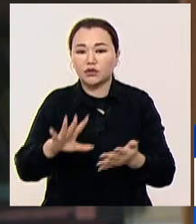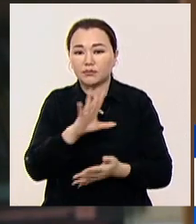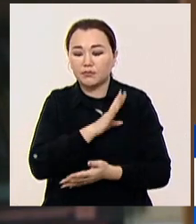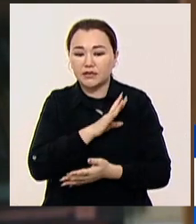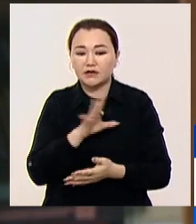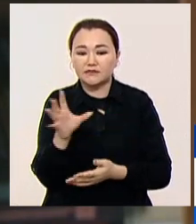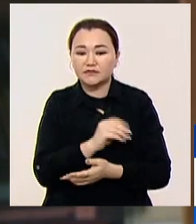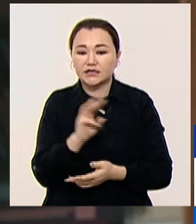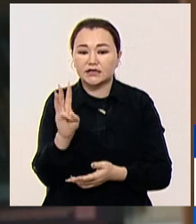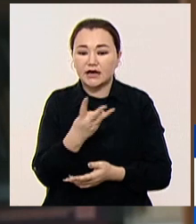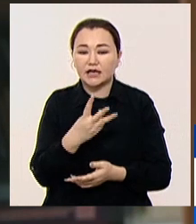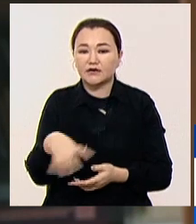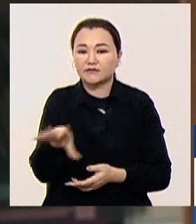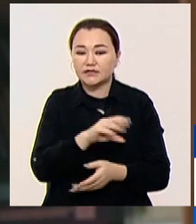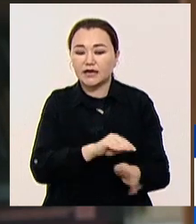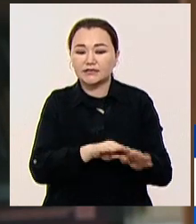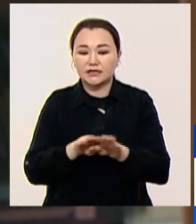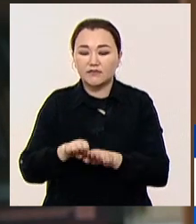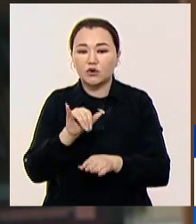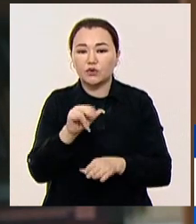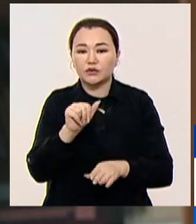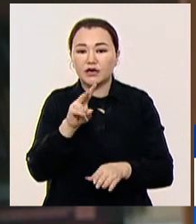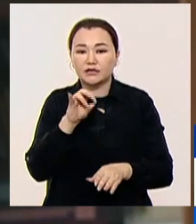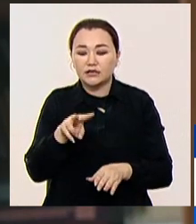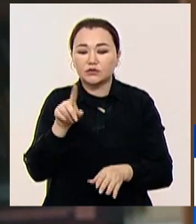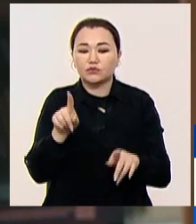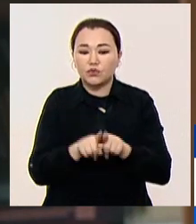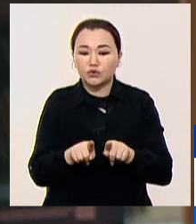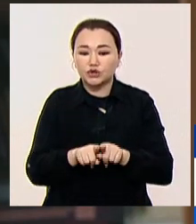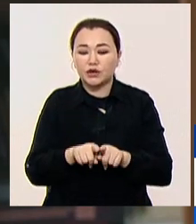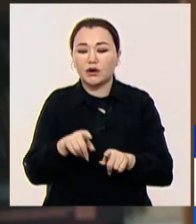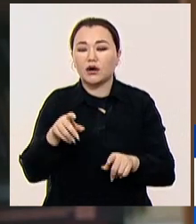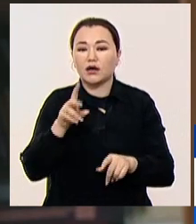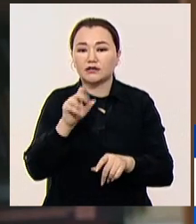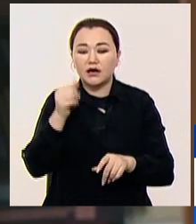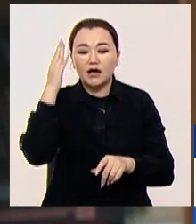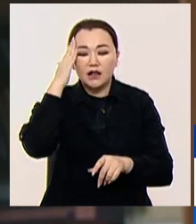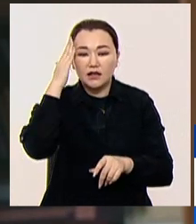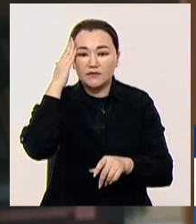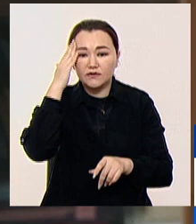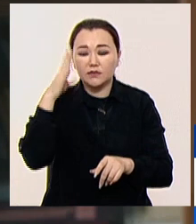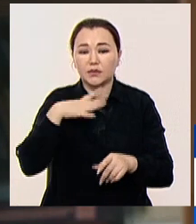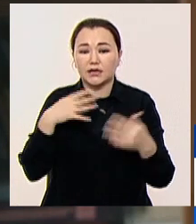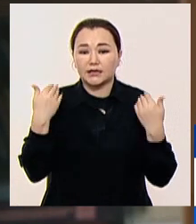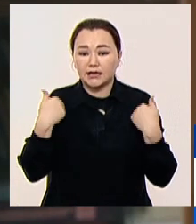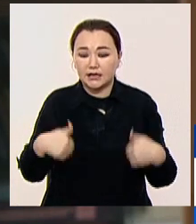У всех троих? У всех троих. И у Данила тоже. И на голове были, на